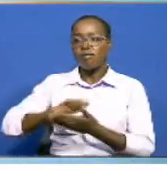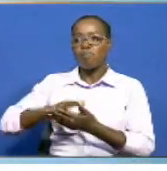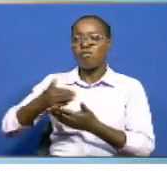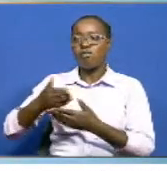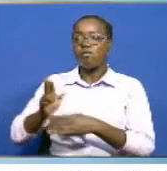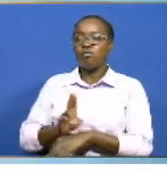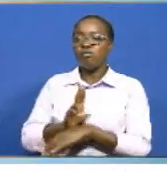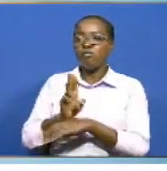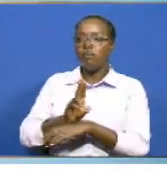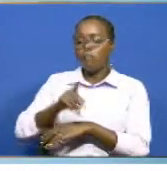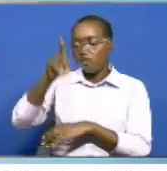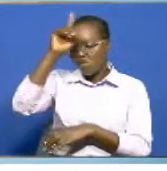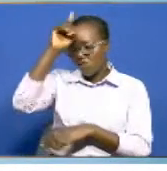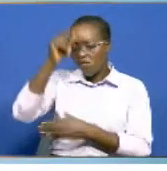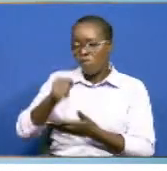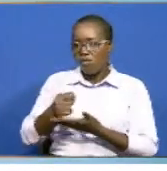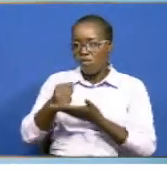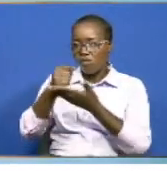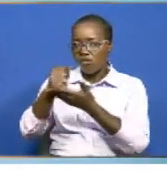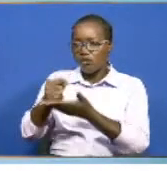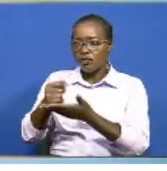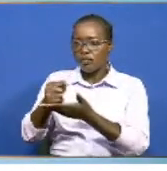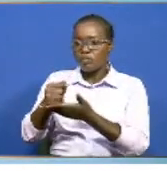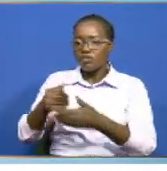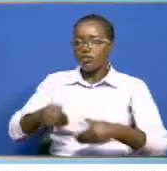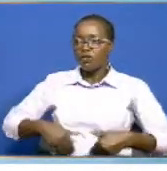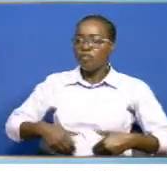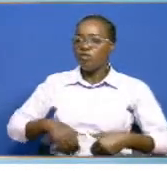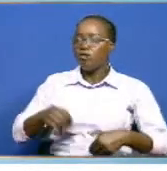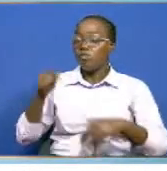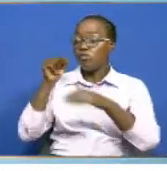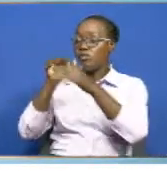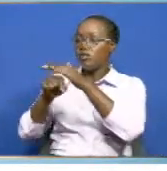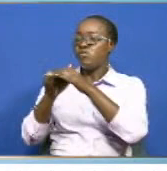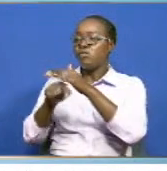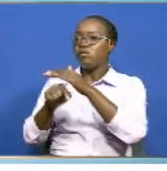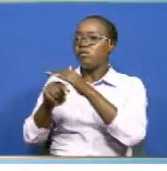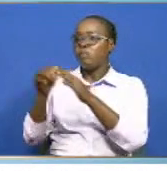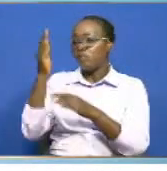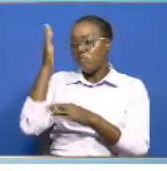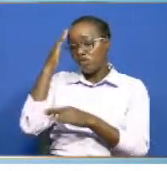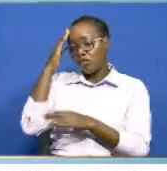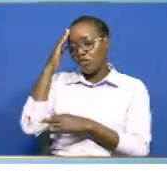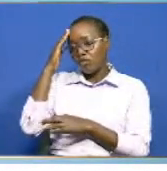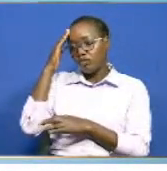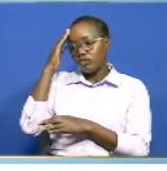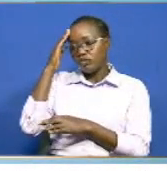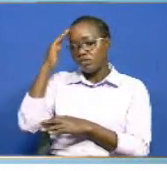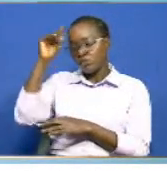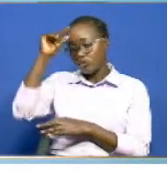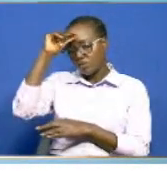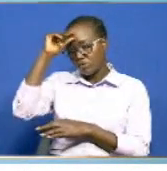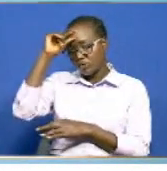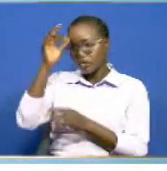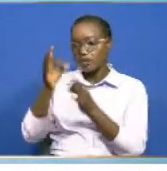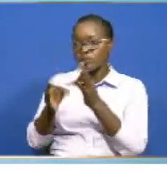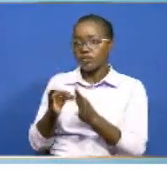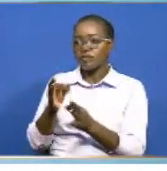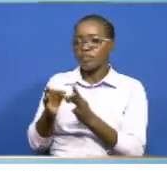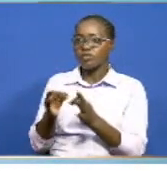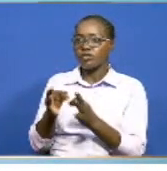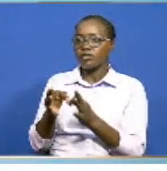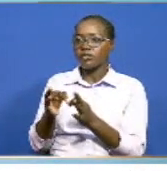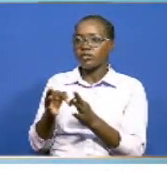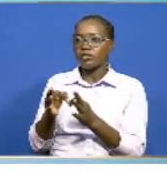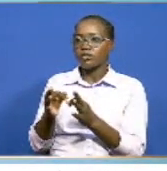huko mashinani kujaribu kusaidia vijana wenzao kupata access. Mimi najua ya kwamba serikali